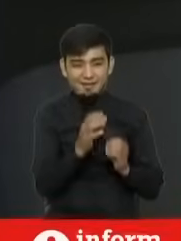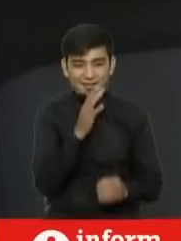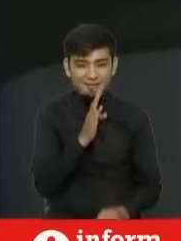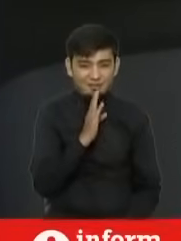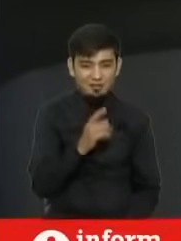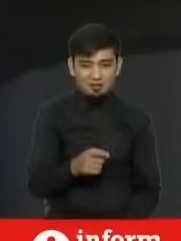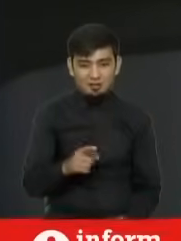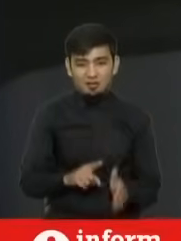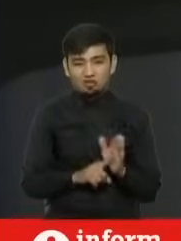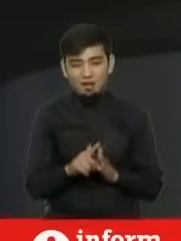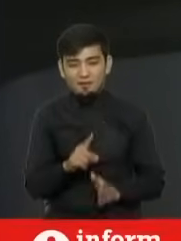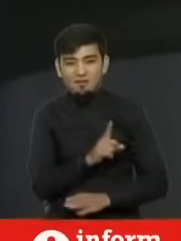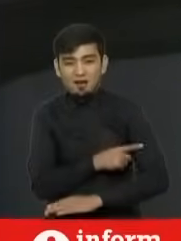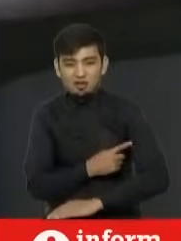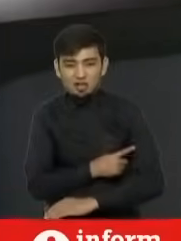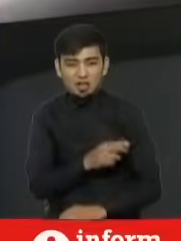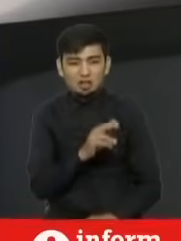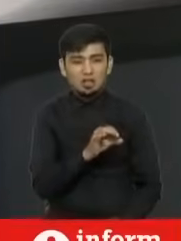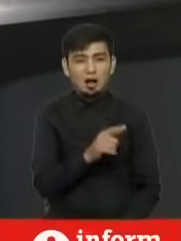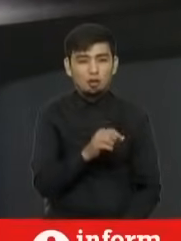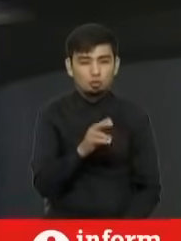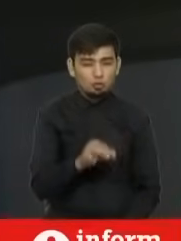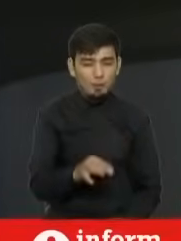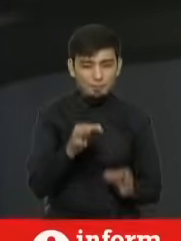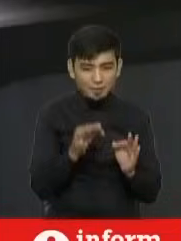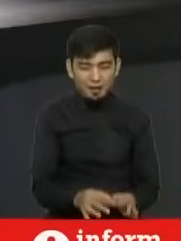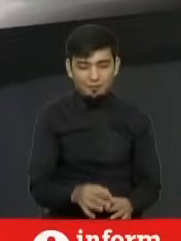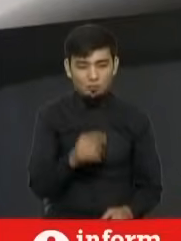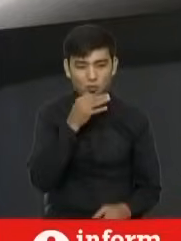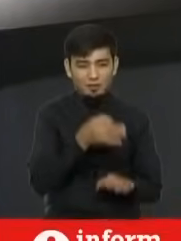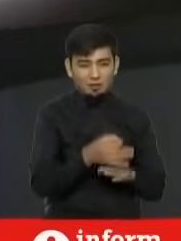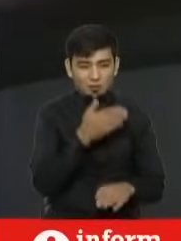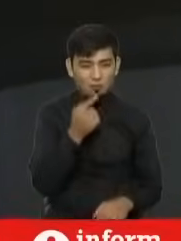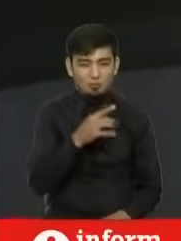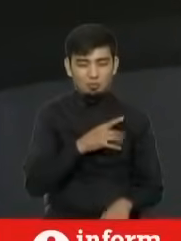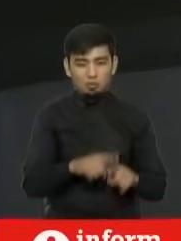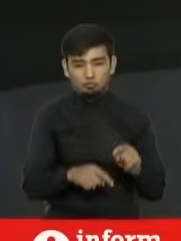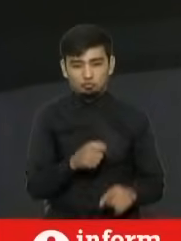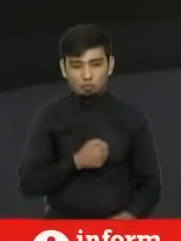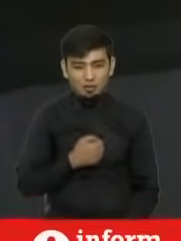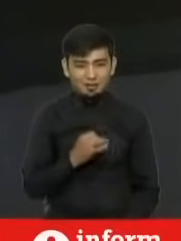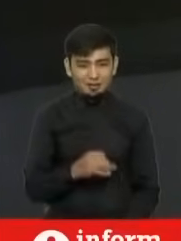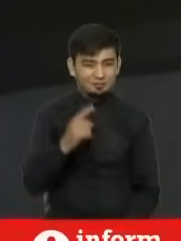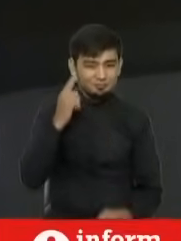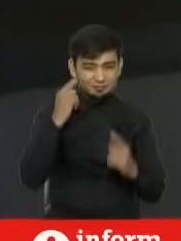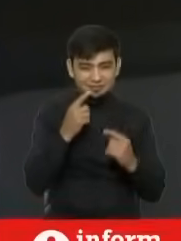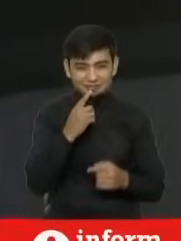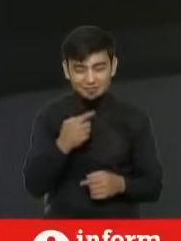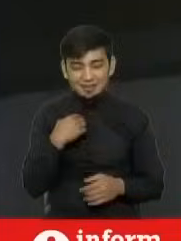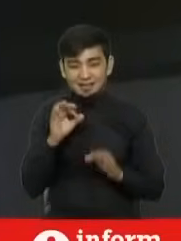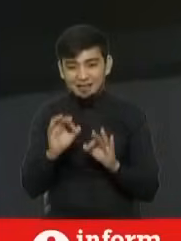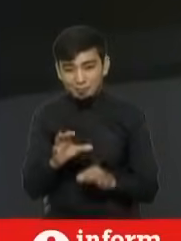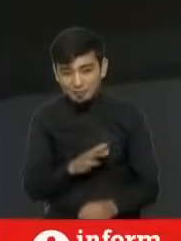қызға бастапқыда дәрігер диагнозды дөп басып қоя алмады деп ашынады туыстары. Ол аздай құлақтарына құйып айтсақ